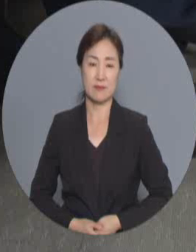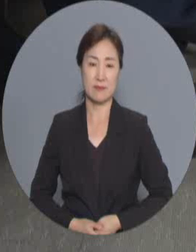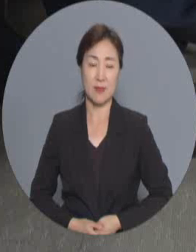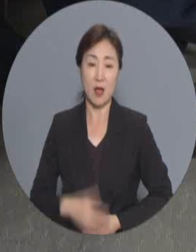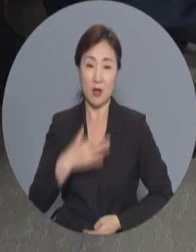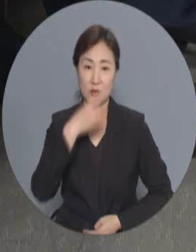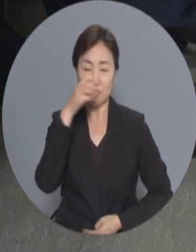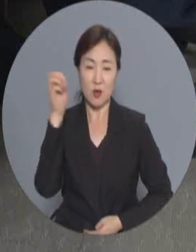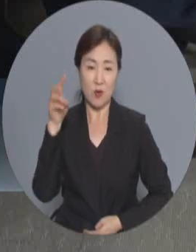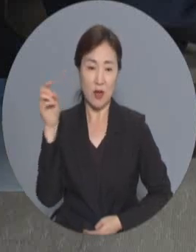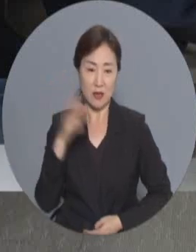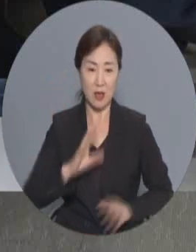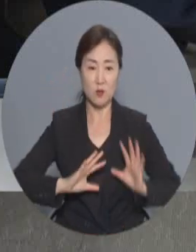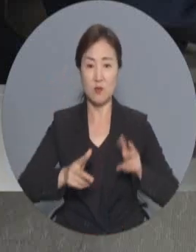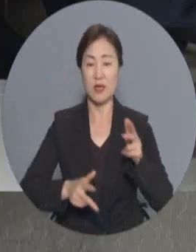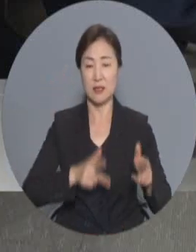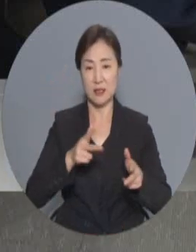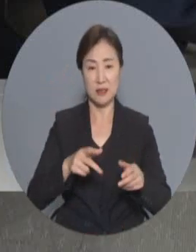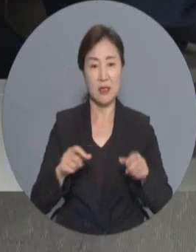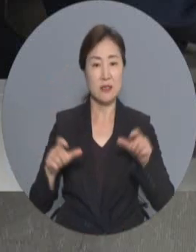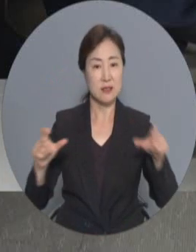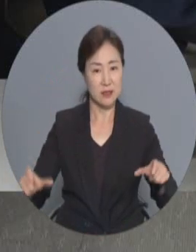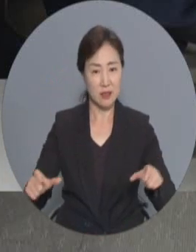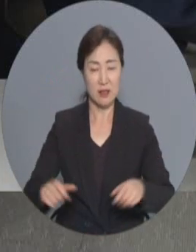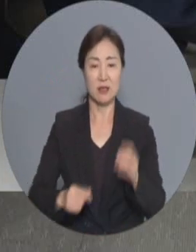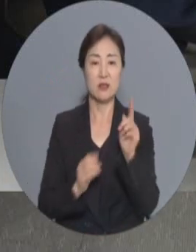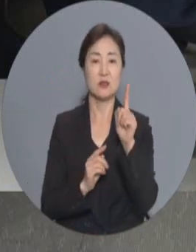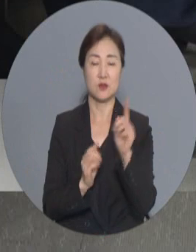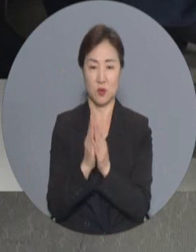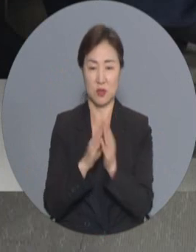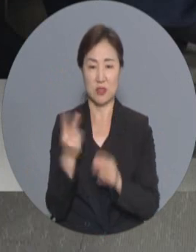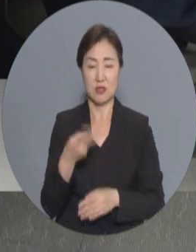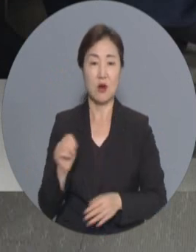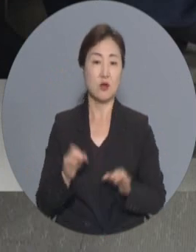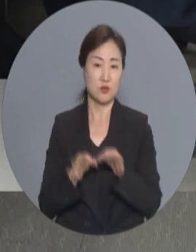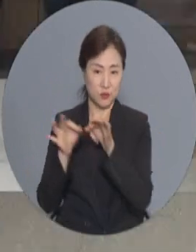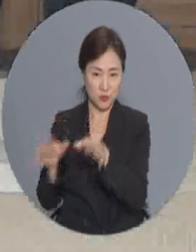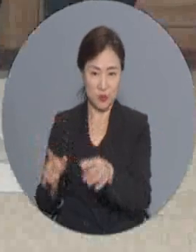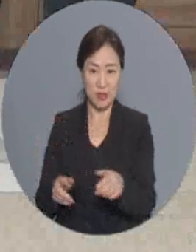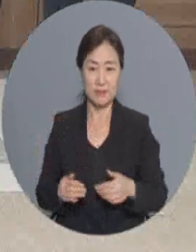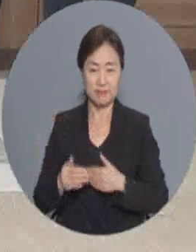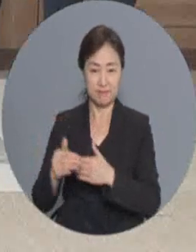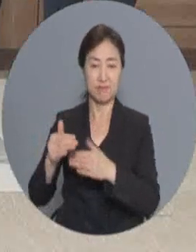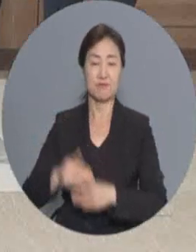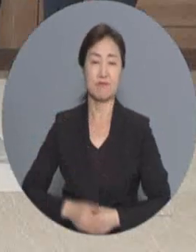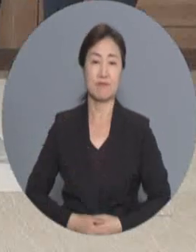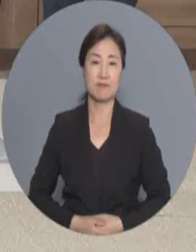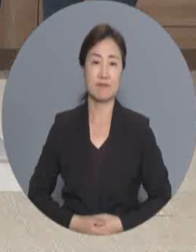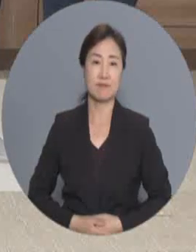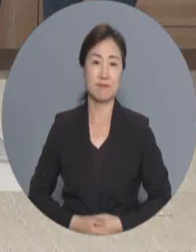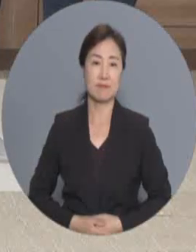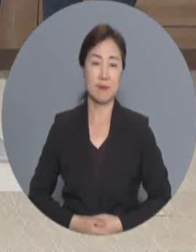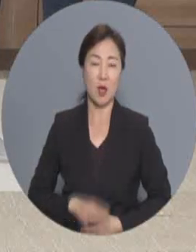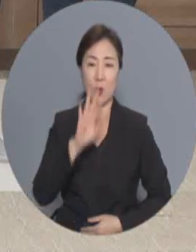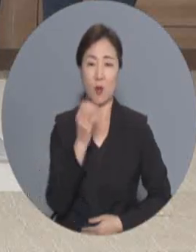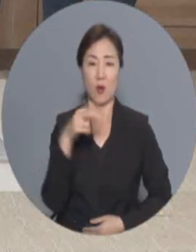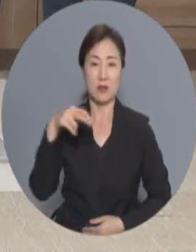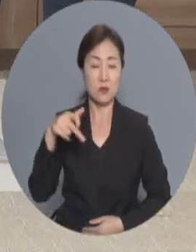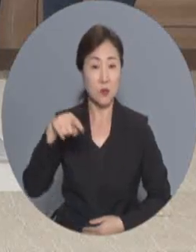순천과 광양 국가산단 지역에 1조 2천억원대의 대구요 투자 사업이 추진됩니다 포스코